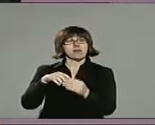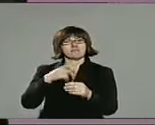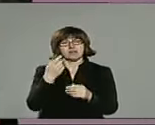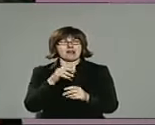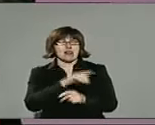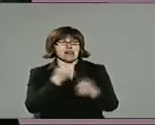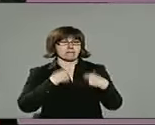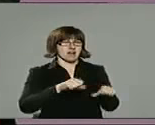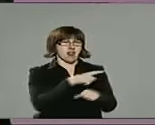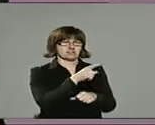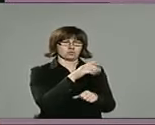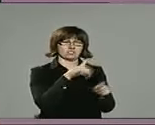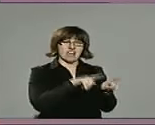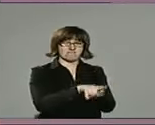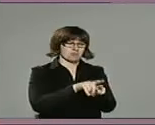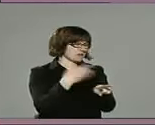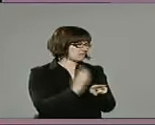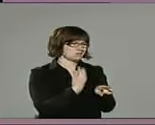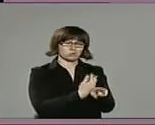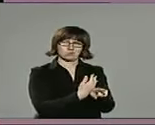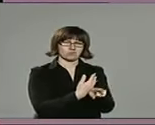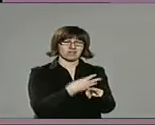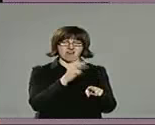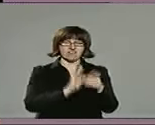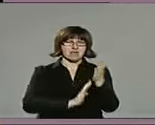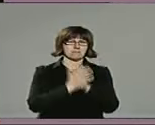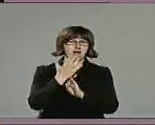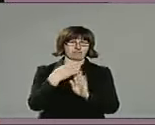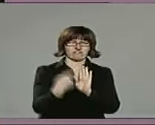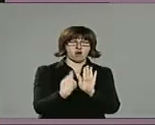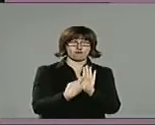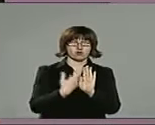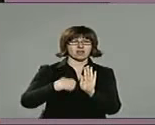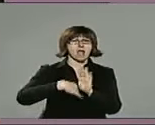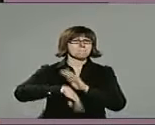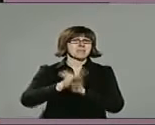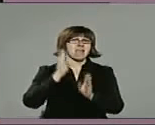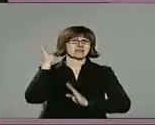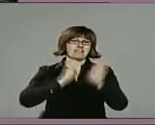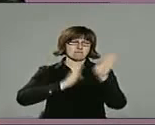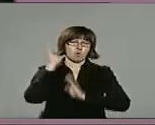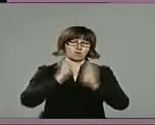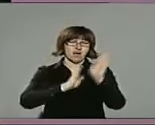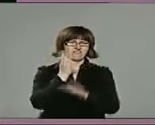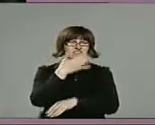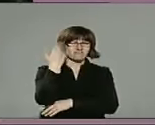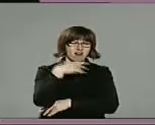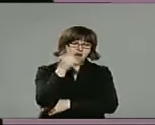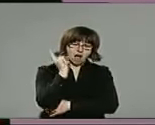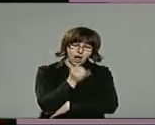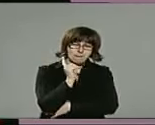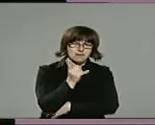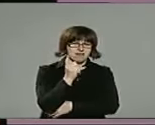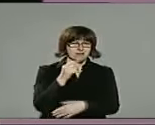der FDP nichts zu tun. Willy Brandts Aufforderung, mehr Demokratie zu wagen, war ein Appell